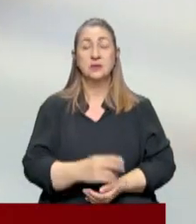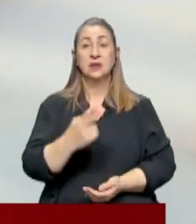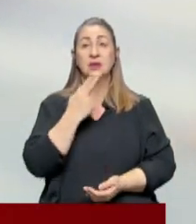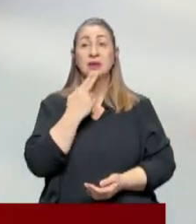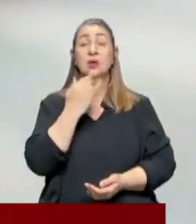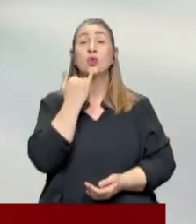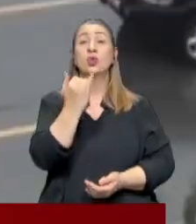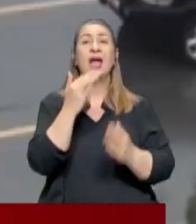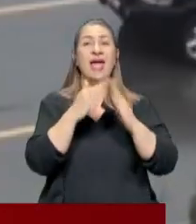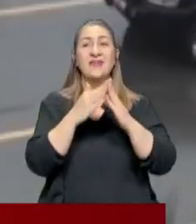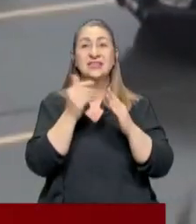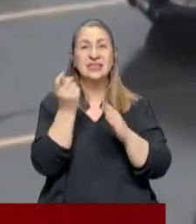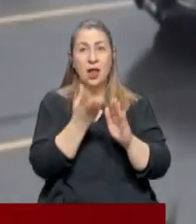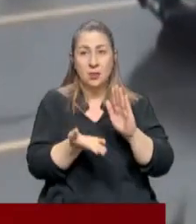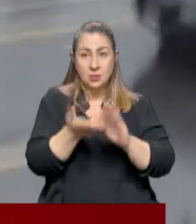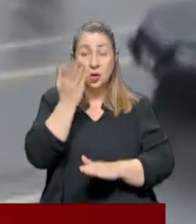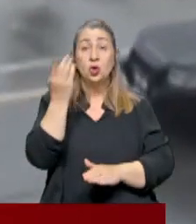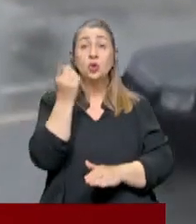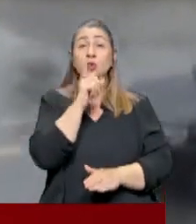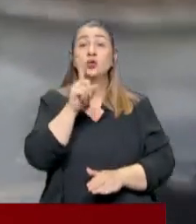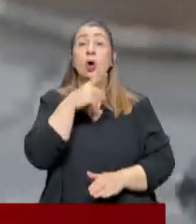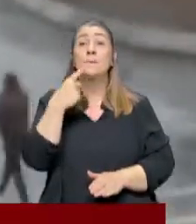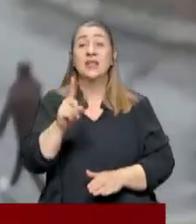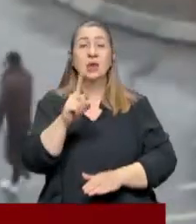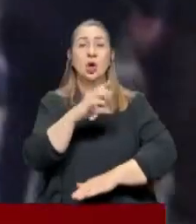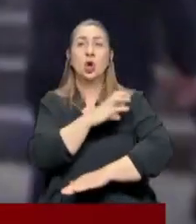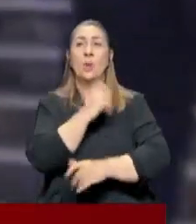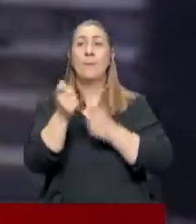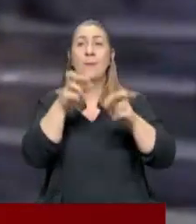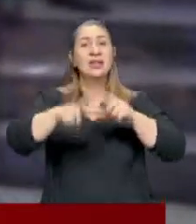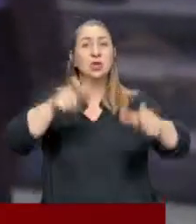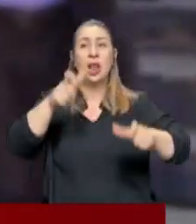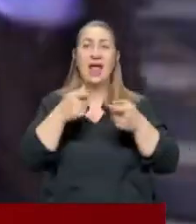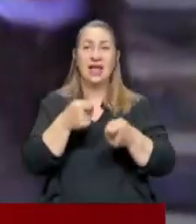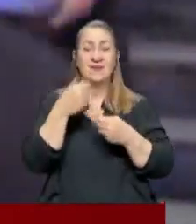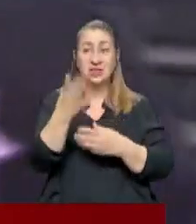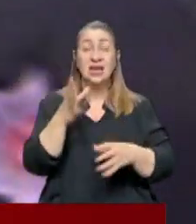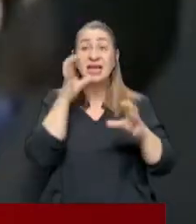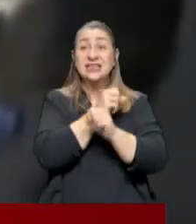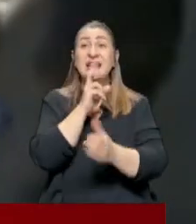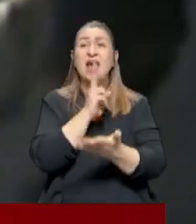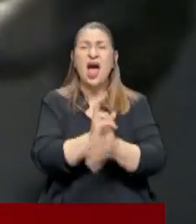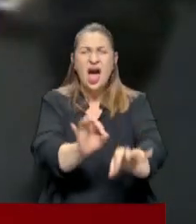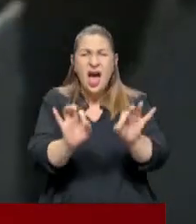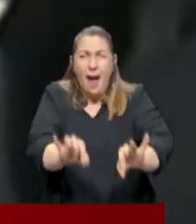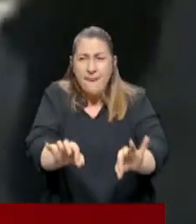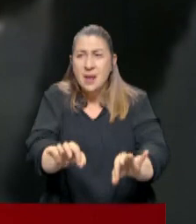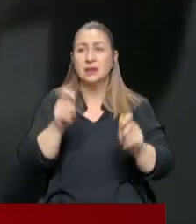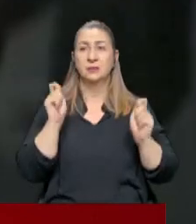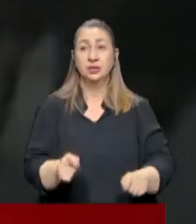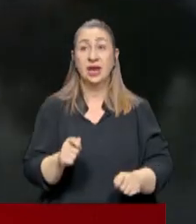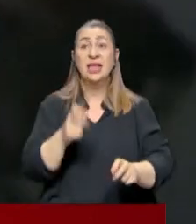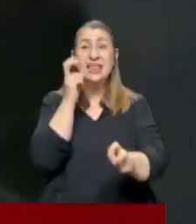Kadın konuk evi sayıları artırılacak ve 110 bin kolluk personeline eğitim verilecek. Gizlilik kararları anında